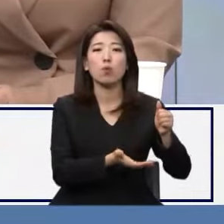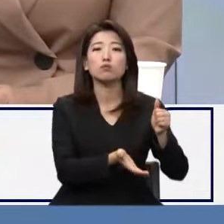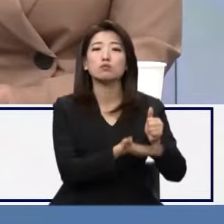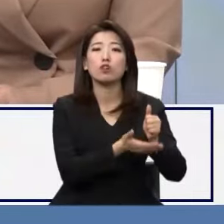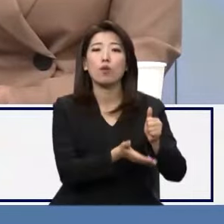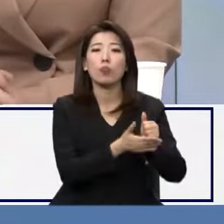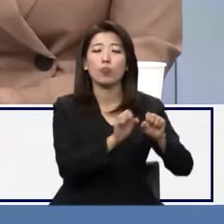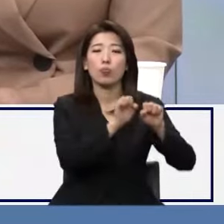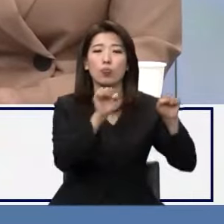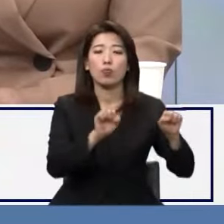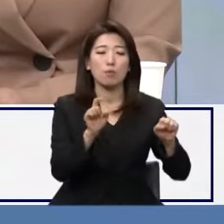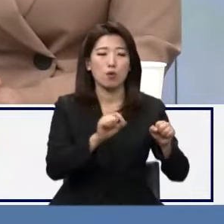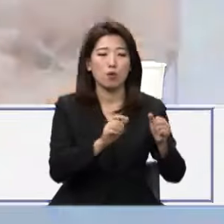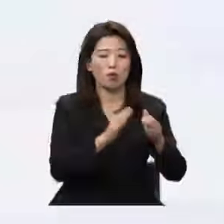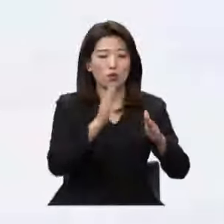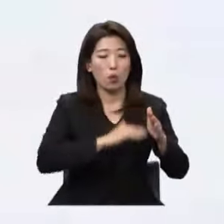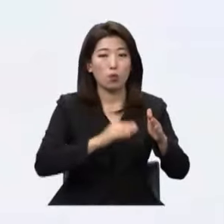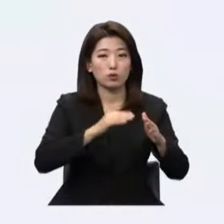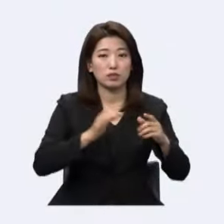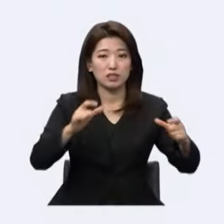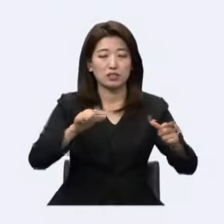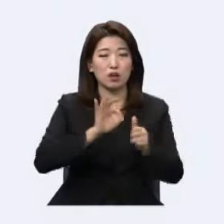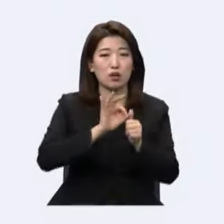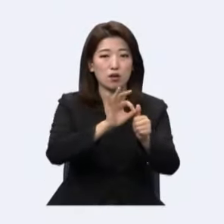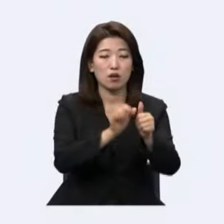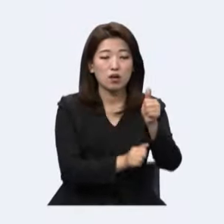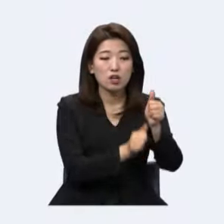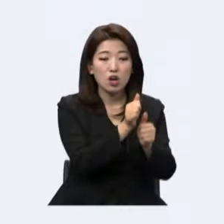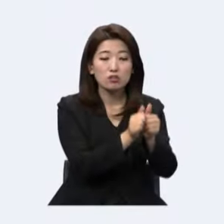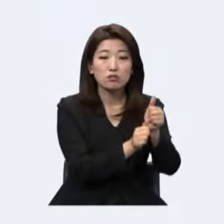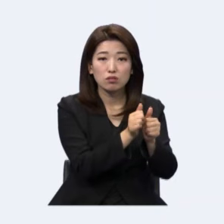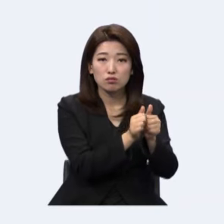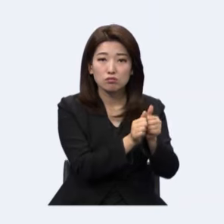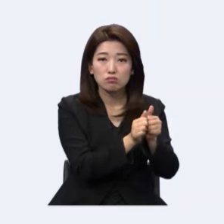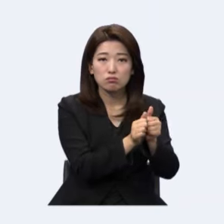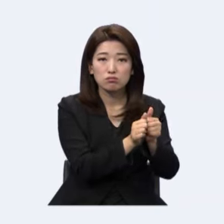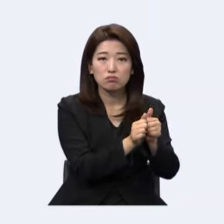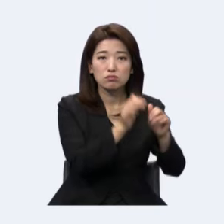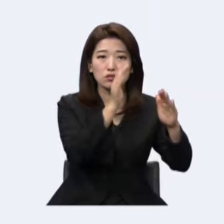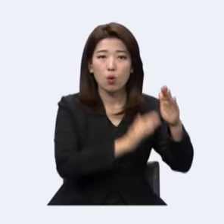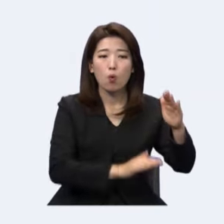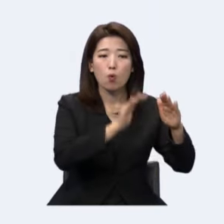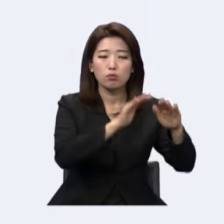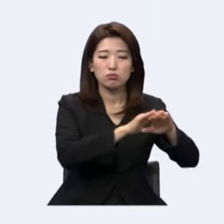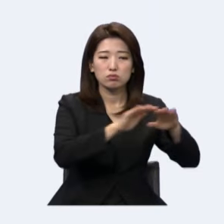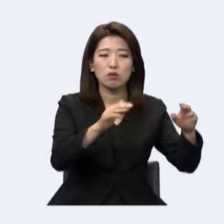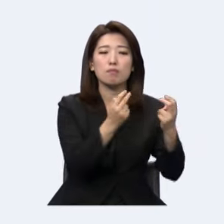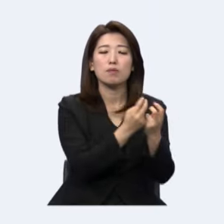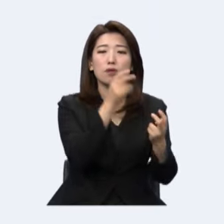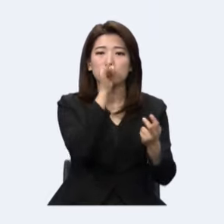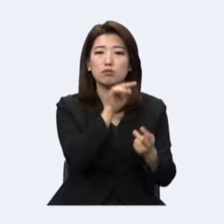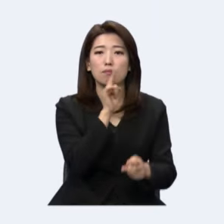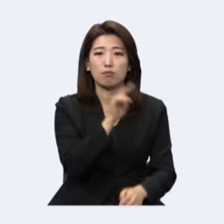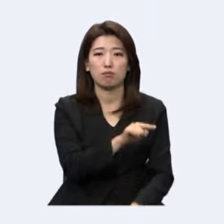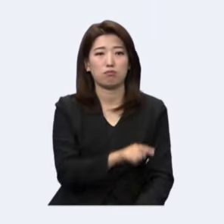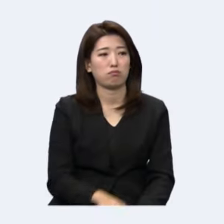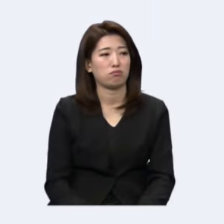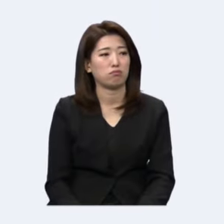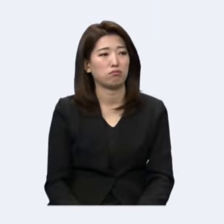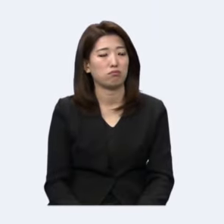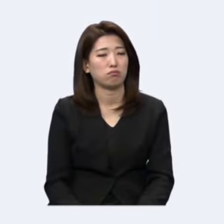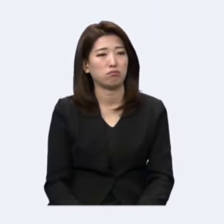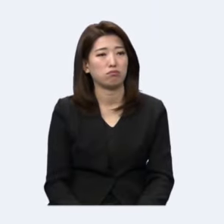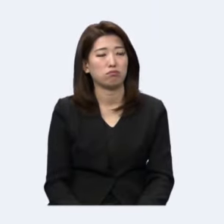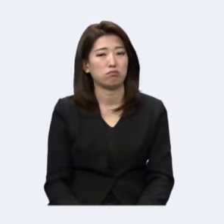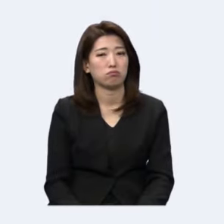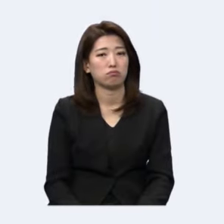따라서 지금 장동역 사무총장이 이제 한동훈 비대위원장이 결단을 하면 뭐 의원들을 실제로 만나서 설득을 하고 만나서 대화를 하고 이런 역할을